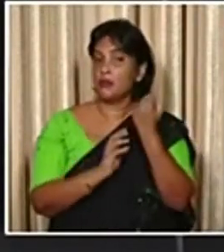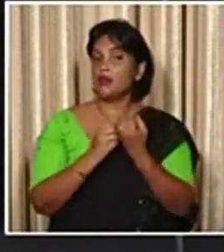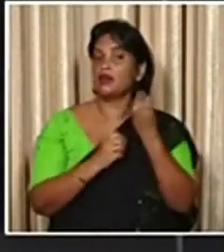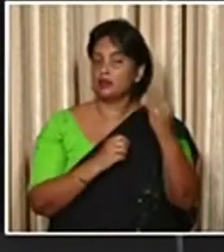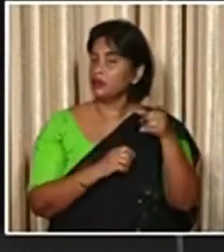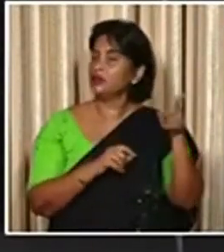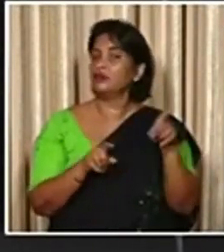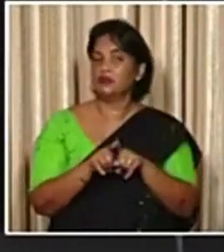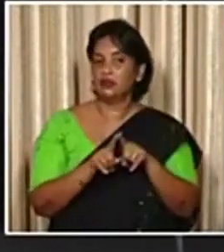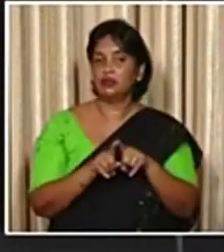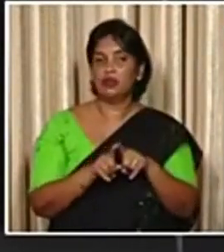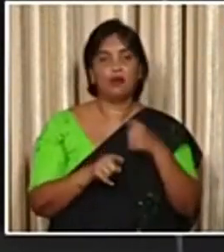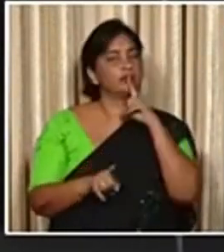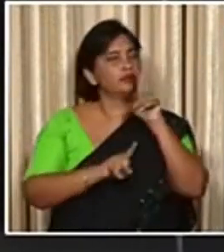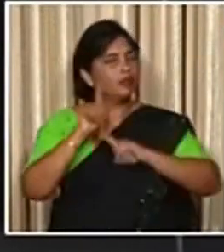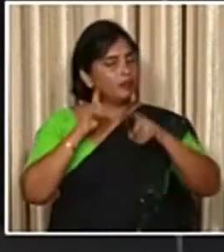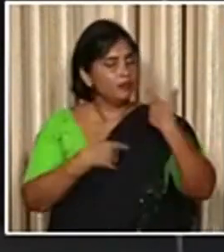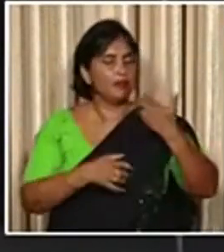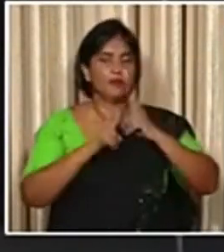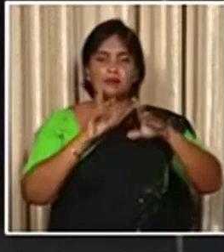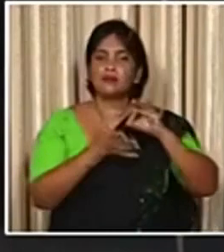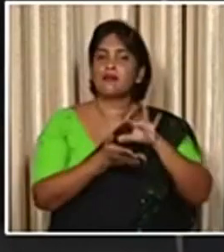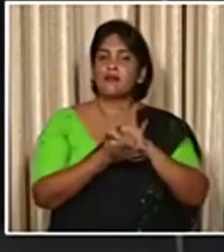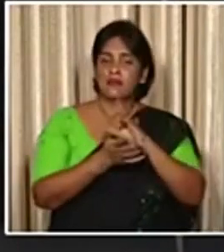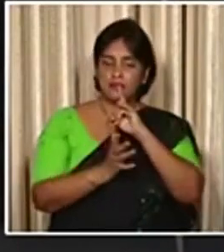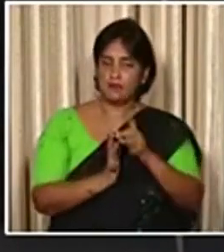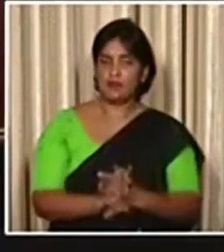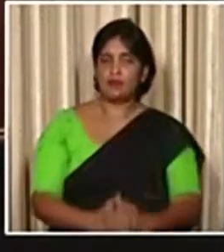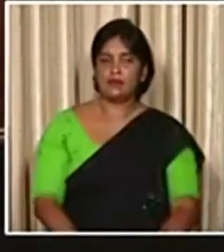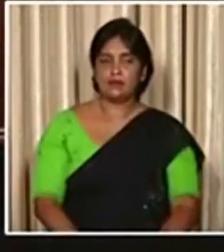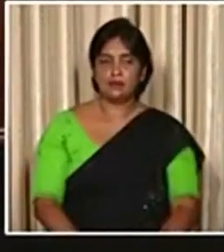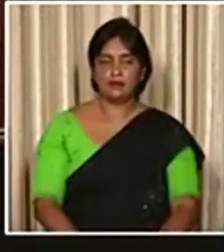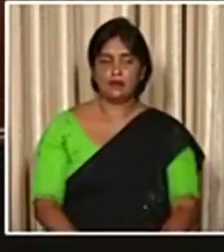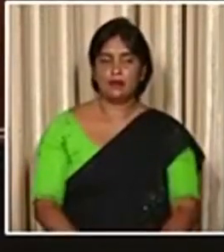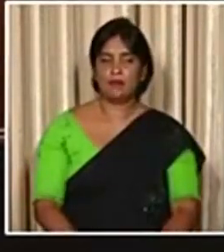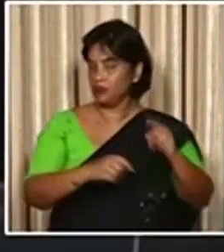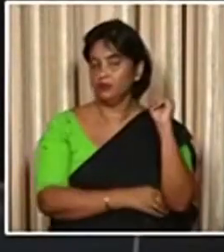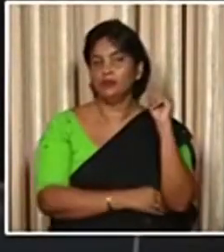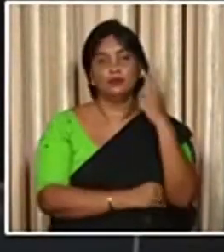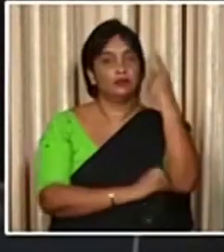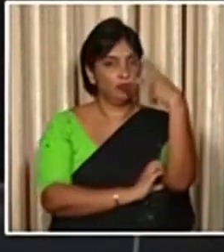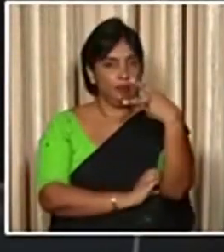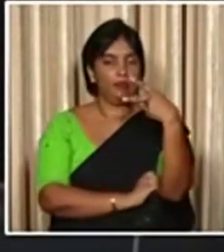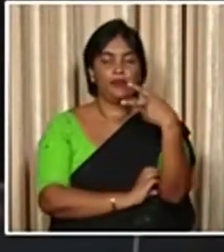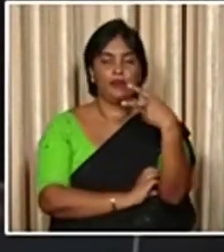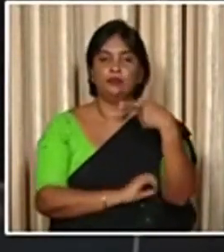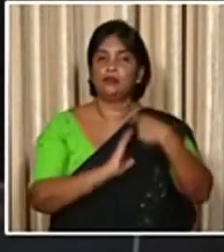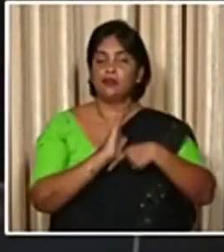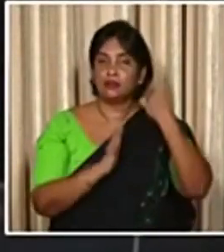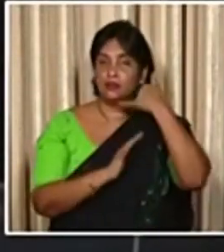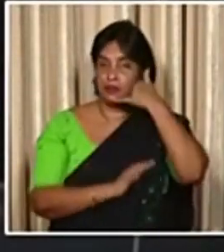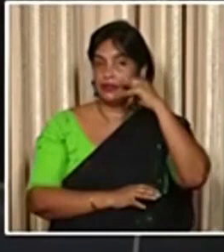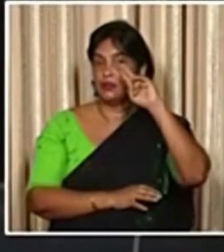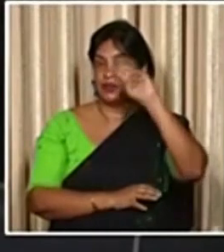බලයක් දුන්නා. මේ නිසා මේක සංවාදයට ලක් කරලා සාකච්ඡා කරන්න කියලා මම ඔබතුමාගෙන් ඉල්ලීමක් කරනවා. බොහොම ස්තුතියිම් කරන්න. දෙවෙනි කාරණේ ශ්‍රී ලංකා විදුලි